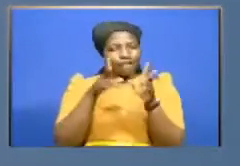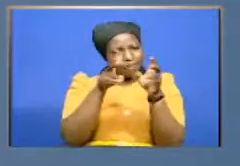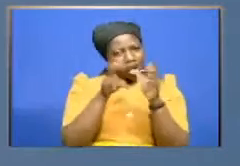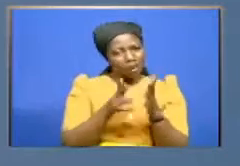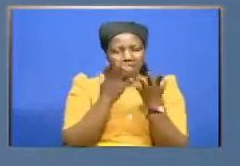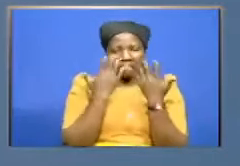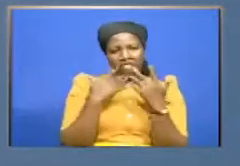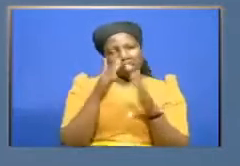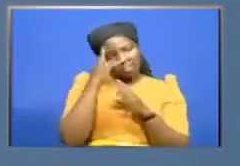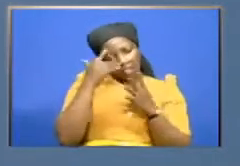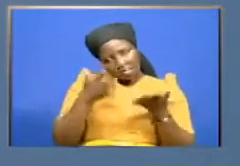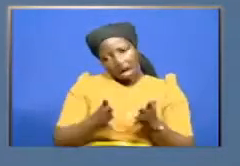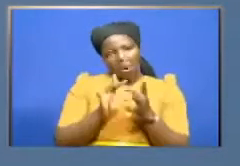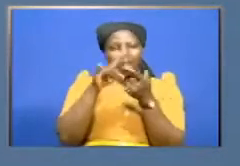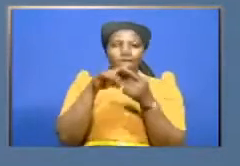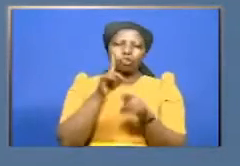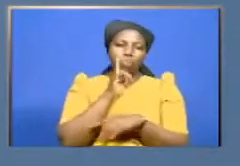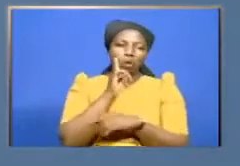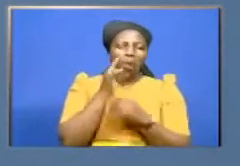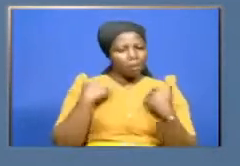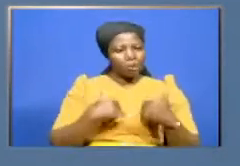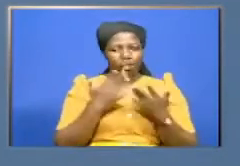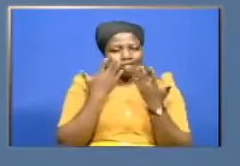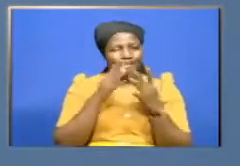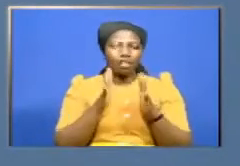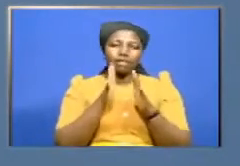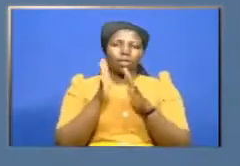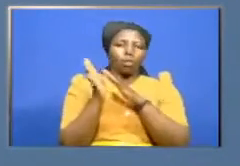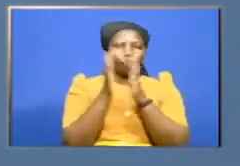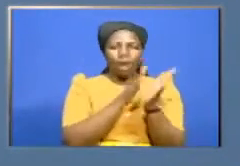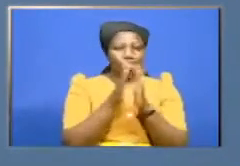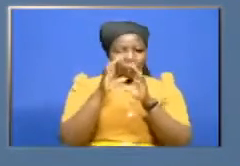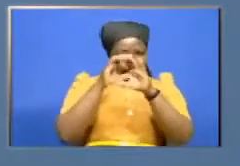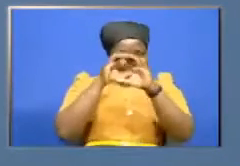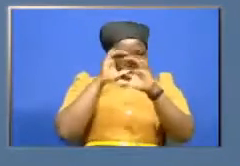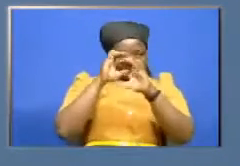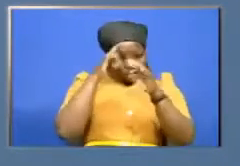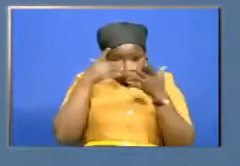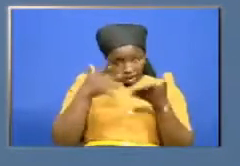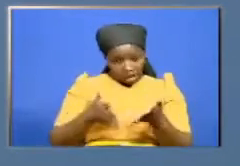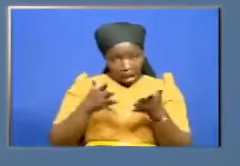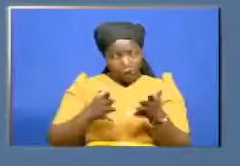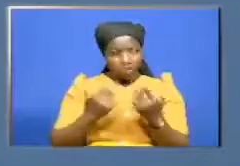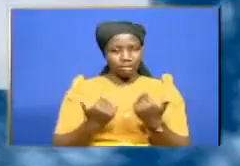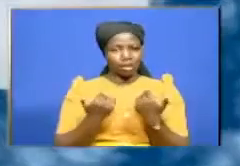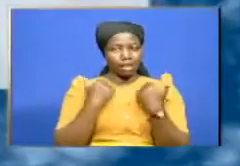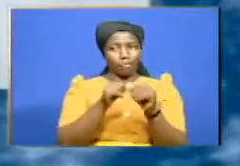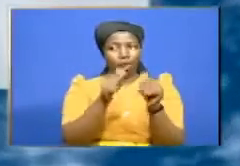tu kwa sasa. Hadi kesho, nimehitimisha utabiri wa hali ya hewa kwa sasa. Alamsiki.